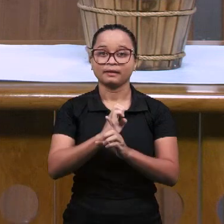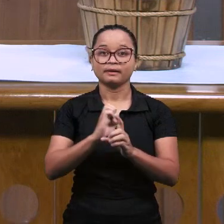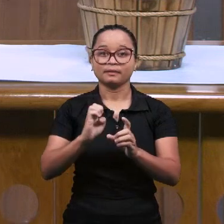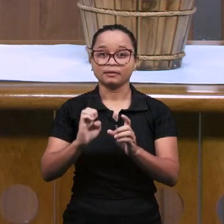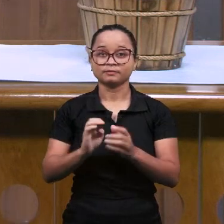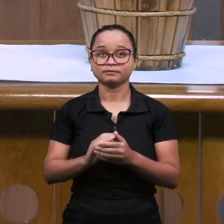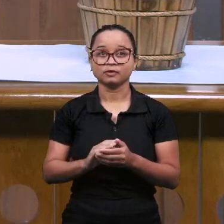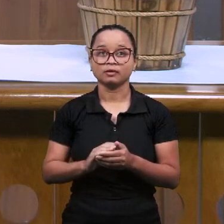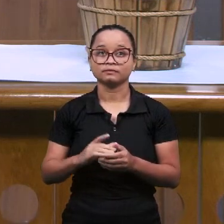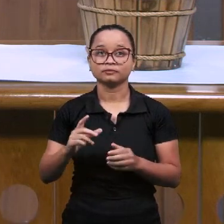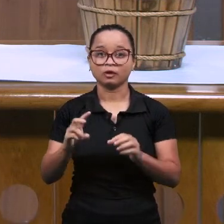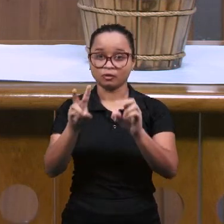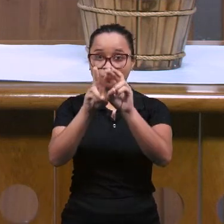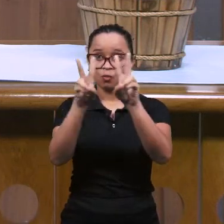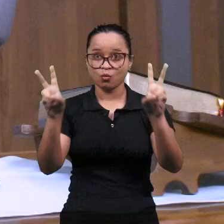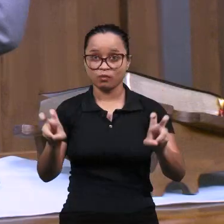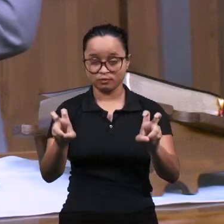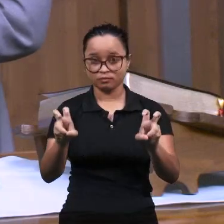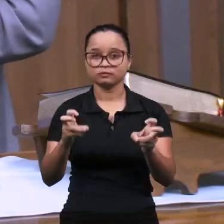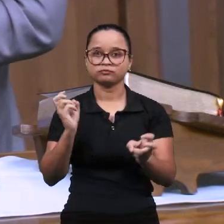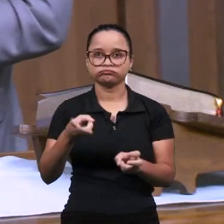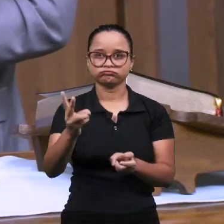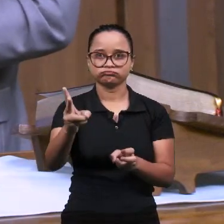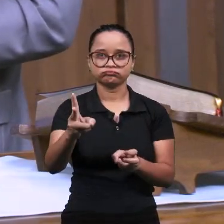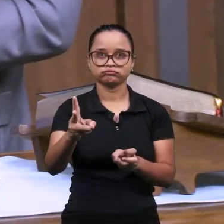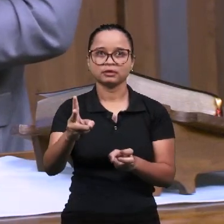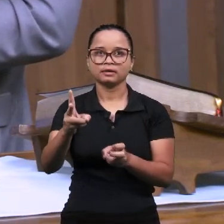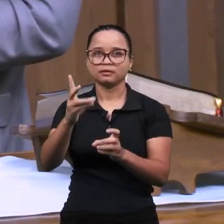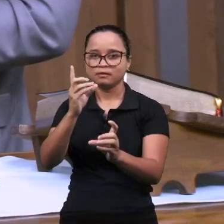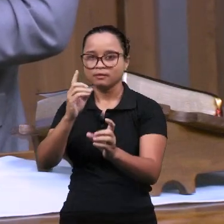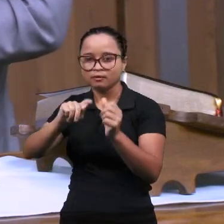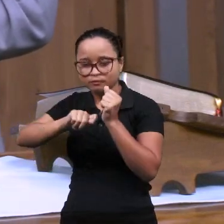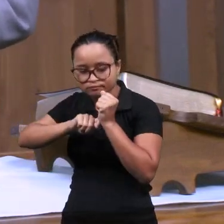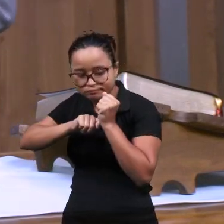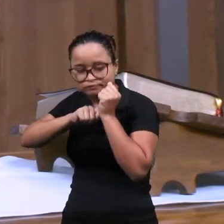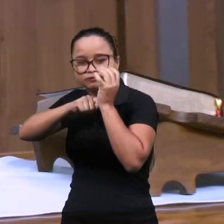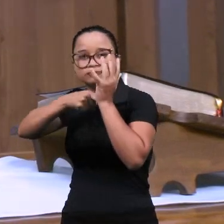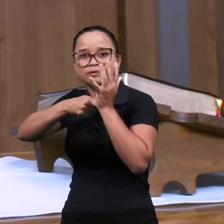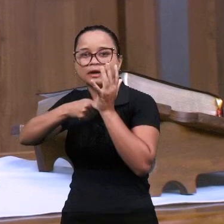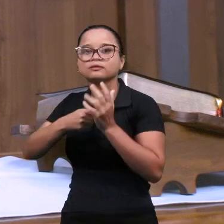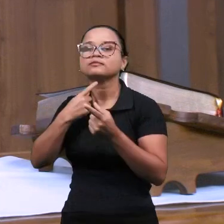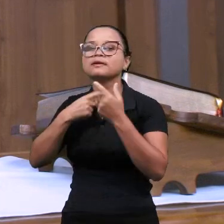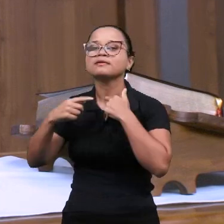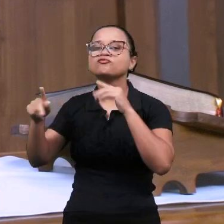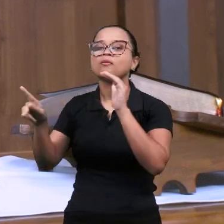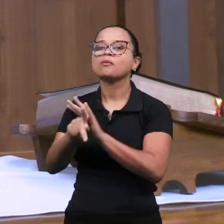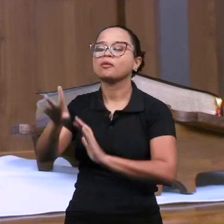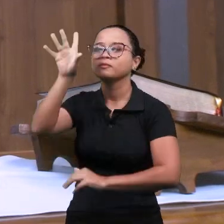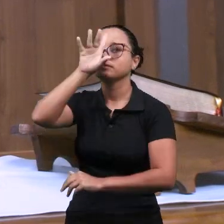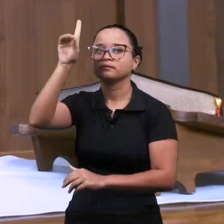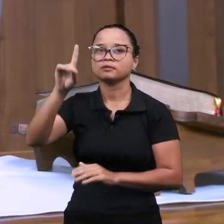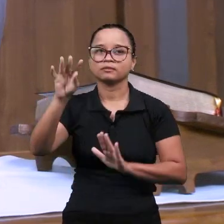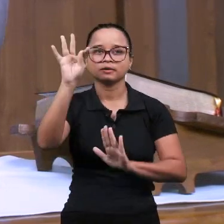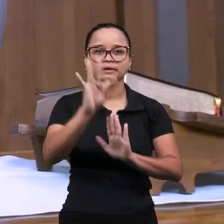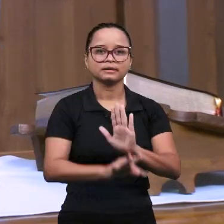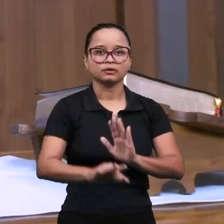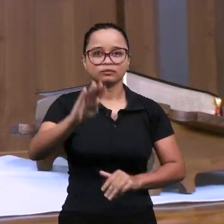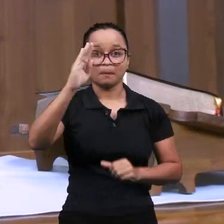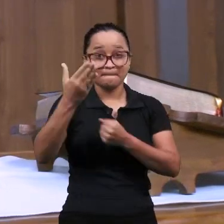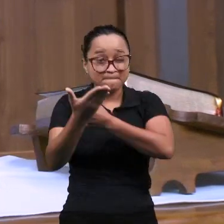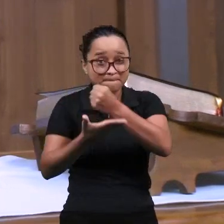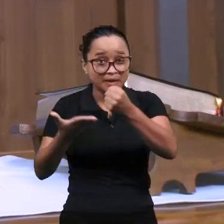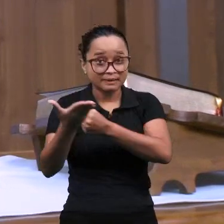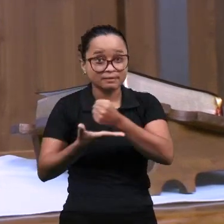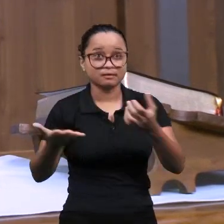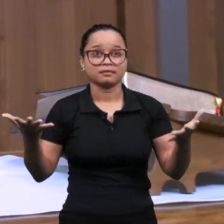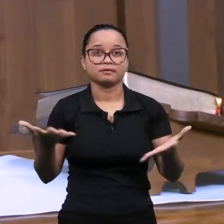prochaine semaine. Nous continuons à traiter le sujet en découvrant les mystères de la volonté de Dieu et nous allons travailler maintenant